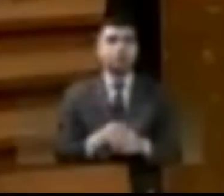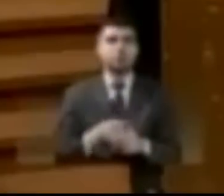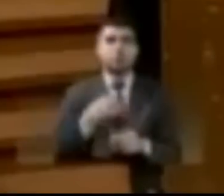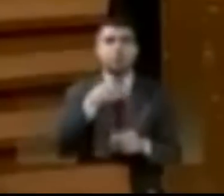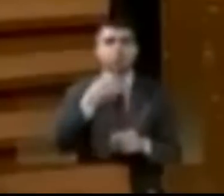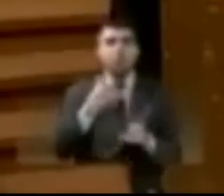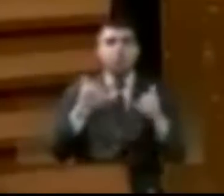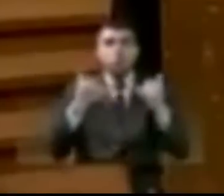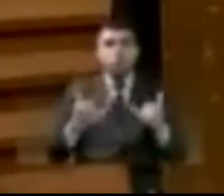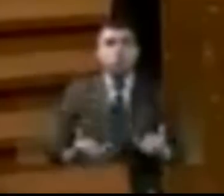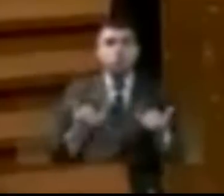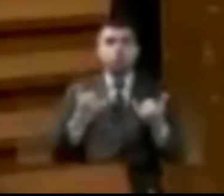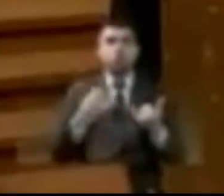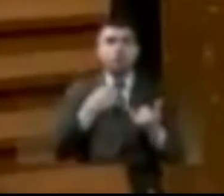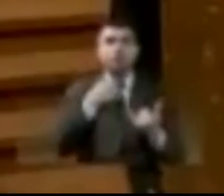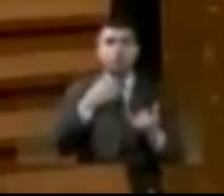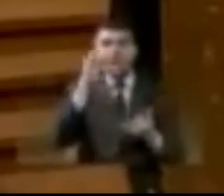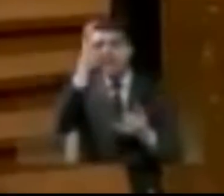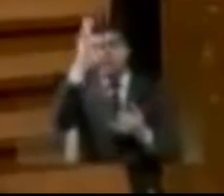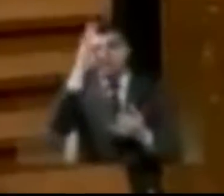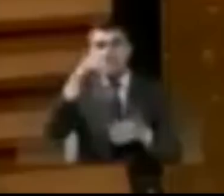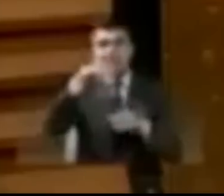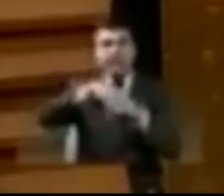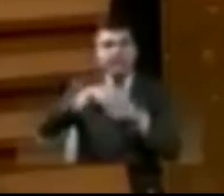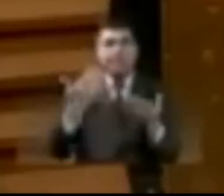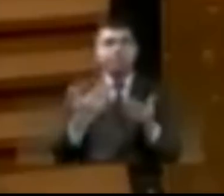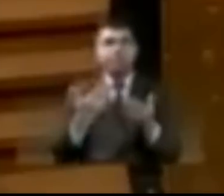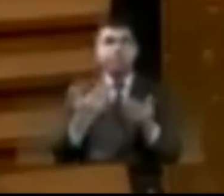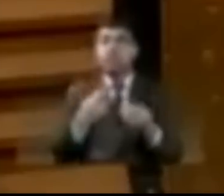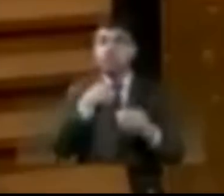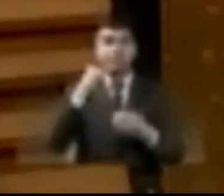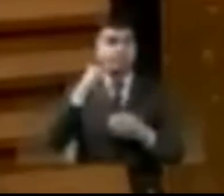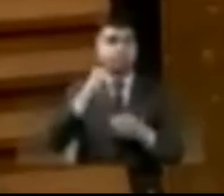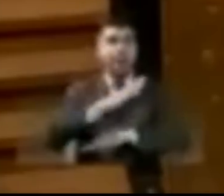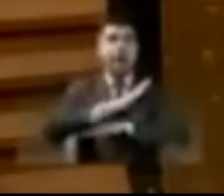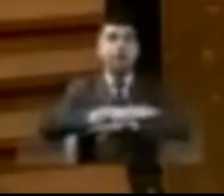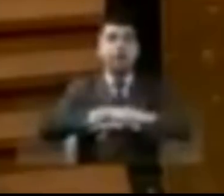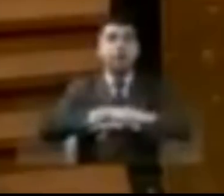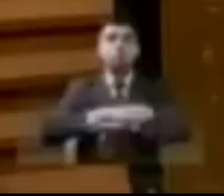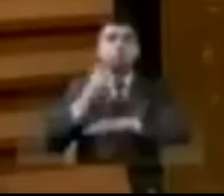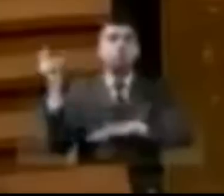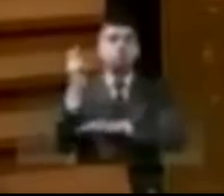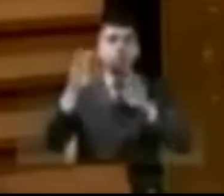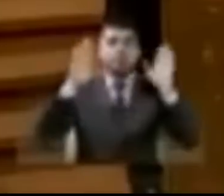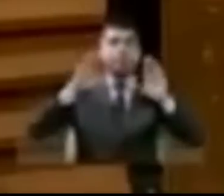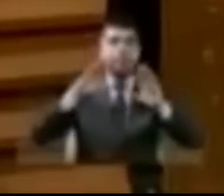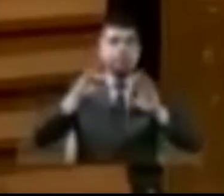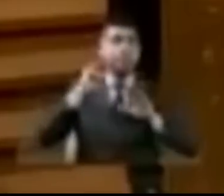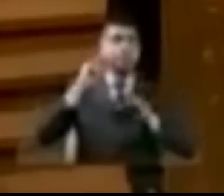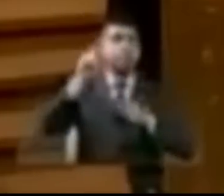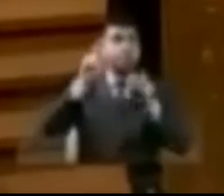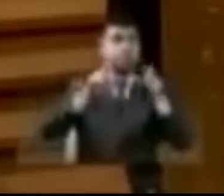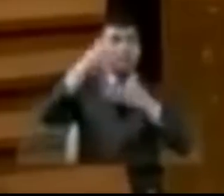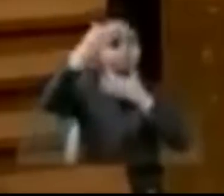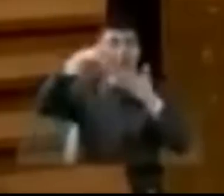موضوعنا اليوم ماشي موضوع حزب سياسي، هذا موضوع يهم أخلاق المغاربة جميعا. أنا سعيد أن الفريق الاستقلالي